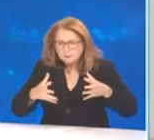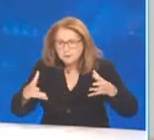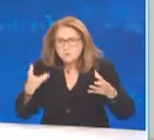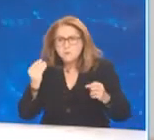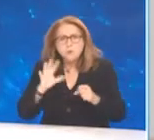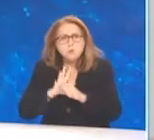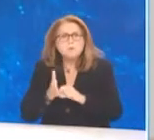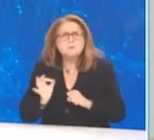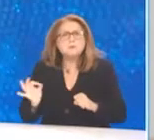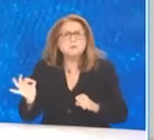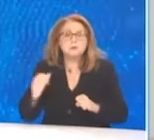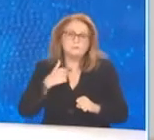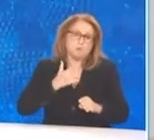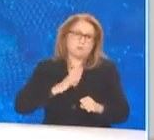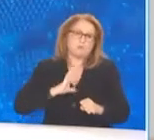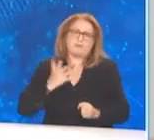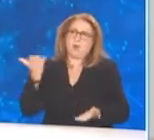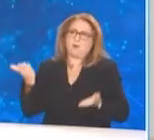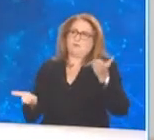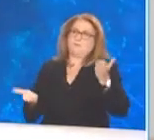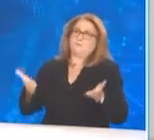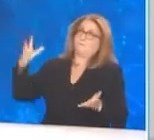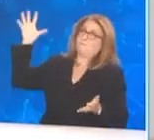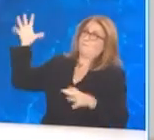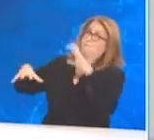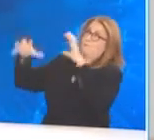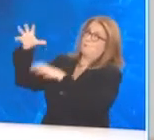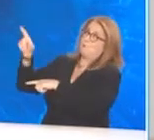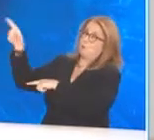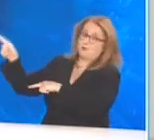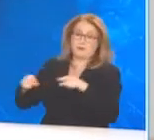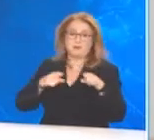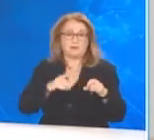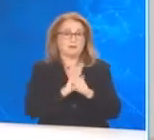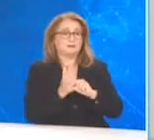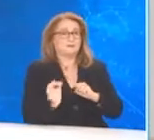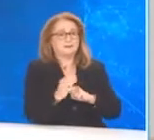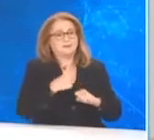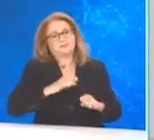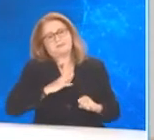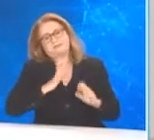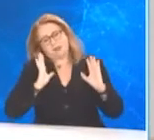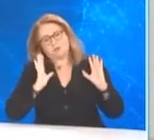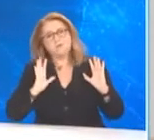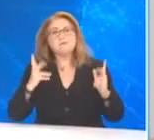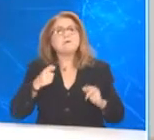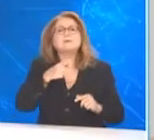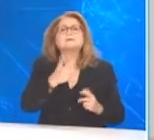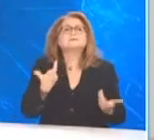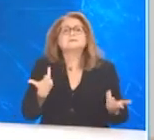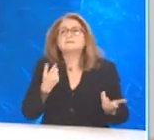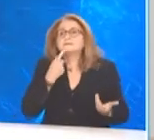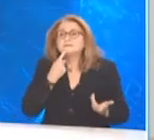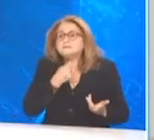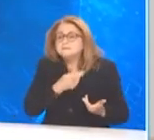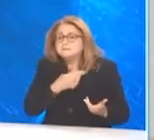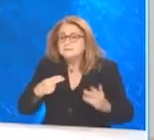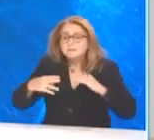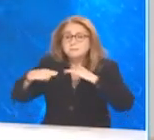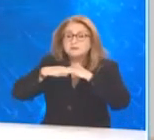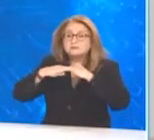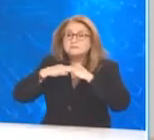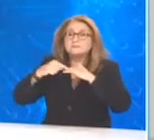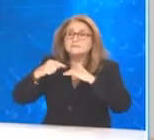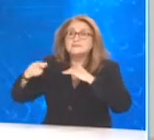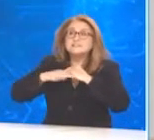σύγκριση των δύο πραγμάτων, θα ήθελα να σας ρωτήσω ποια ήταν η πρόβλεψη για τη χαλάρωση των μέτρων και το άνοιγμα των συνόρων και